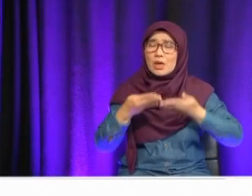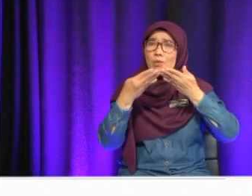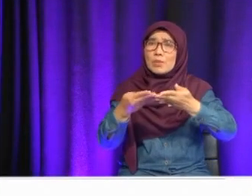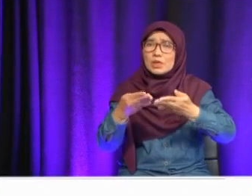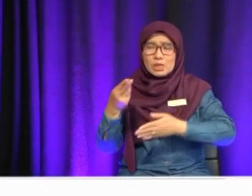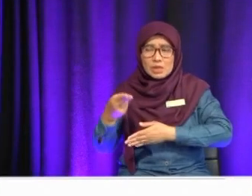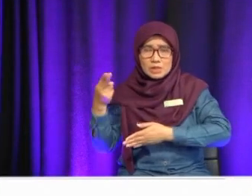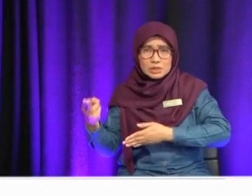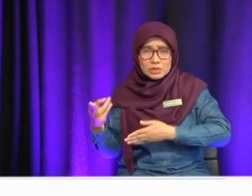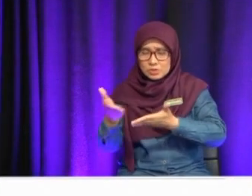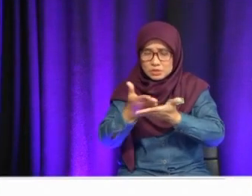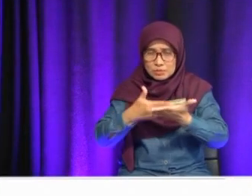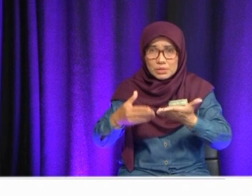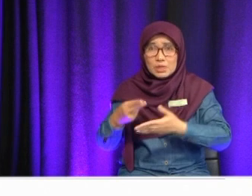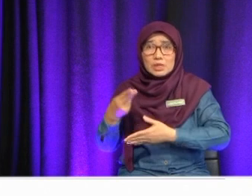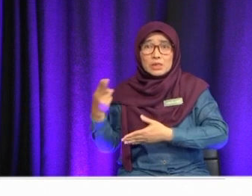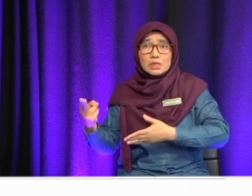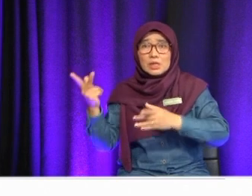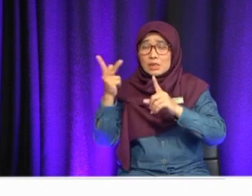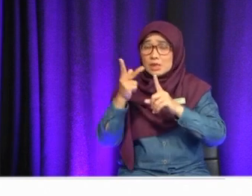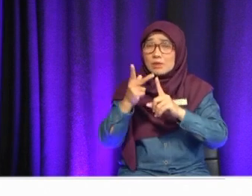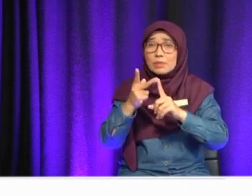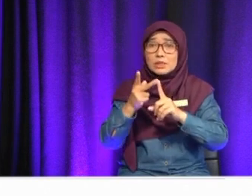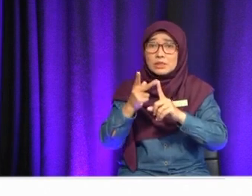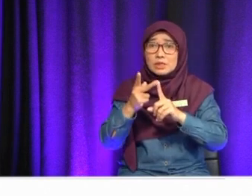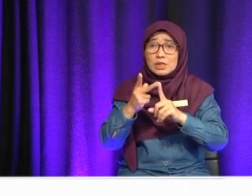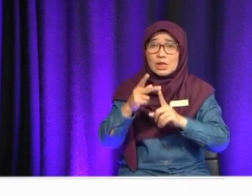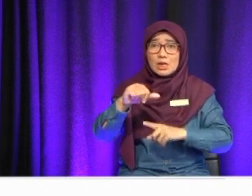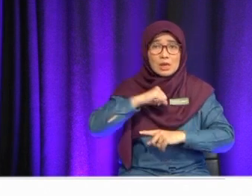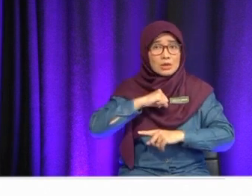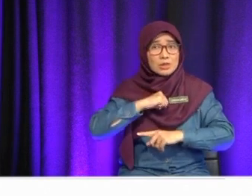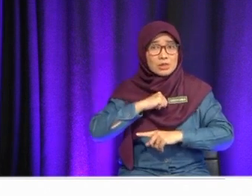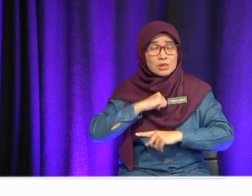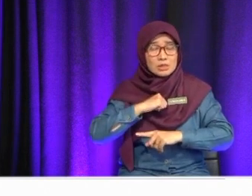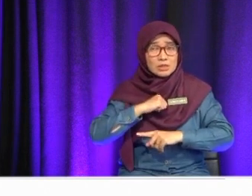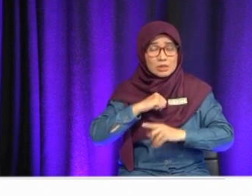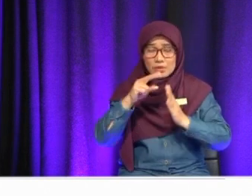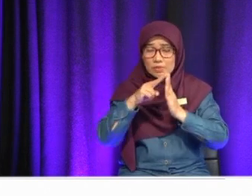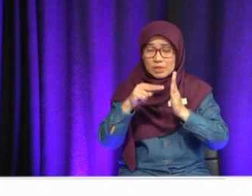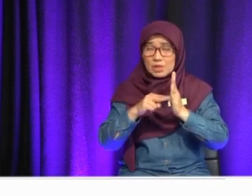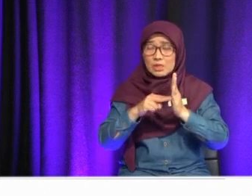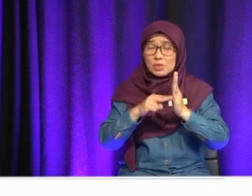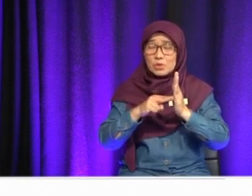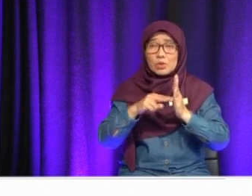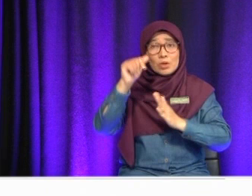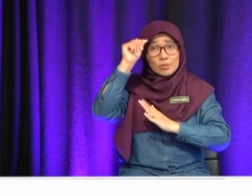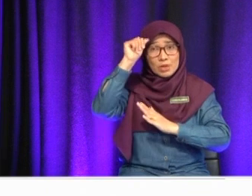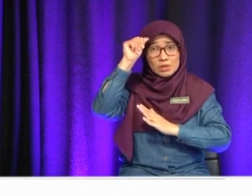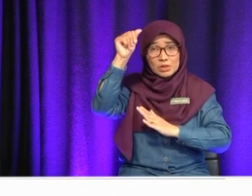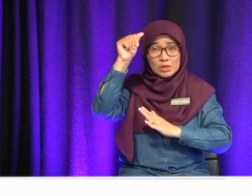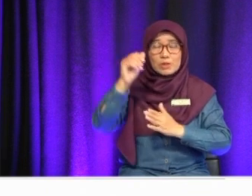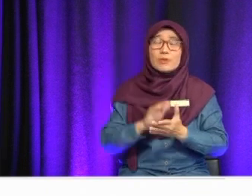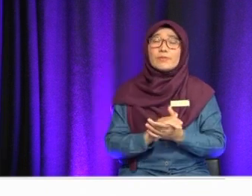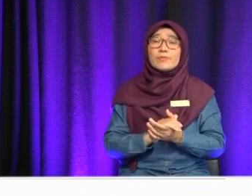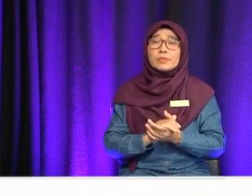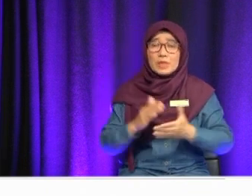atau sebahagian harta kepada milik atau pada hukum milik Allah. Kita kembalikan semula hukum